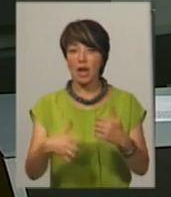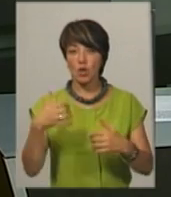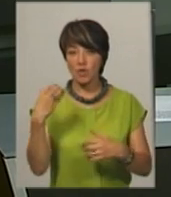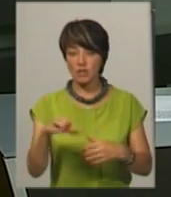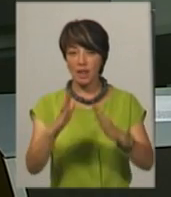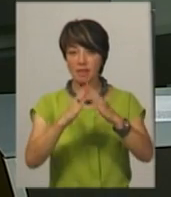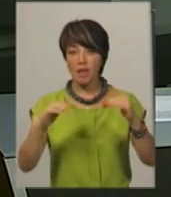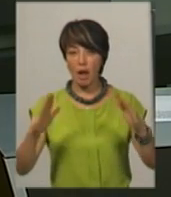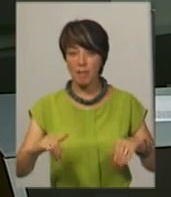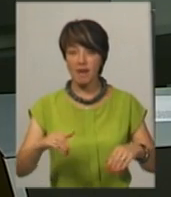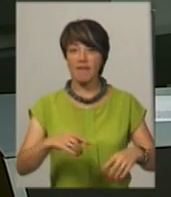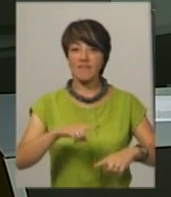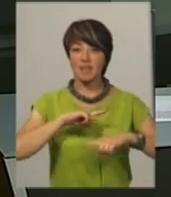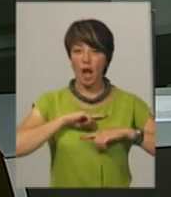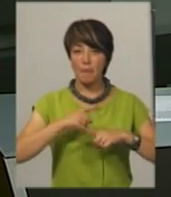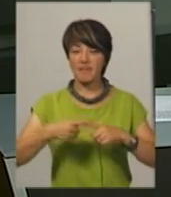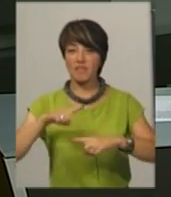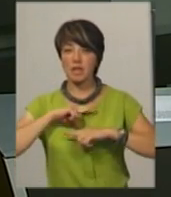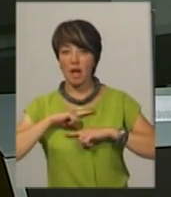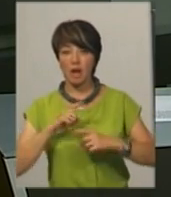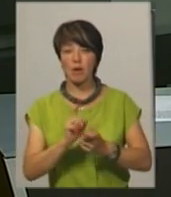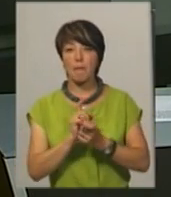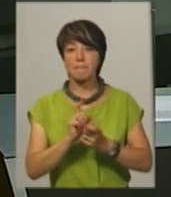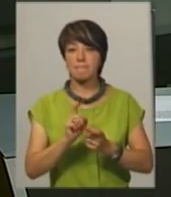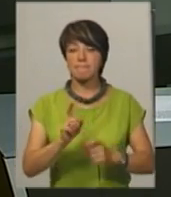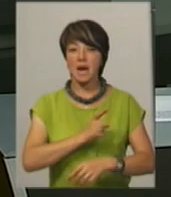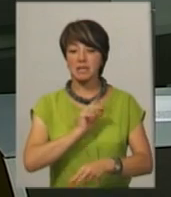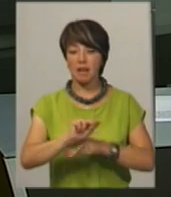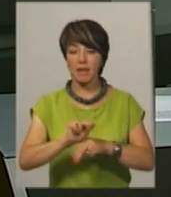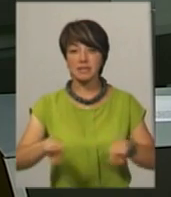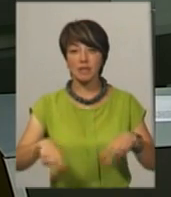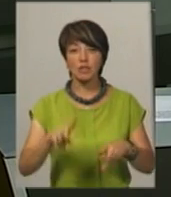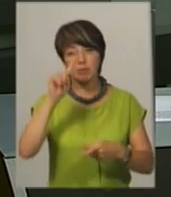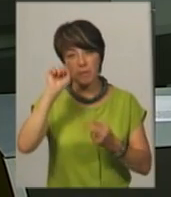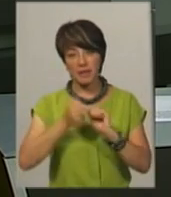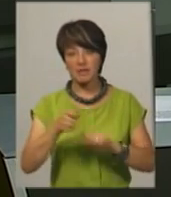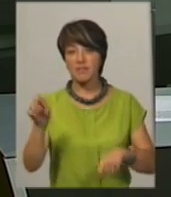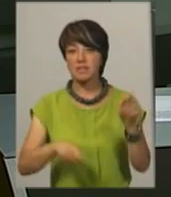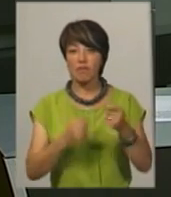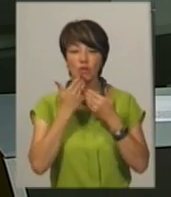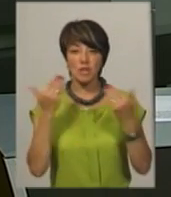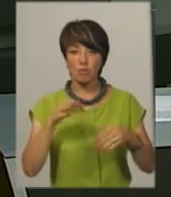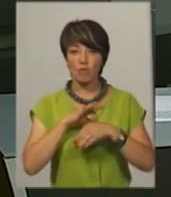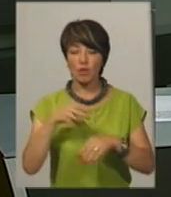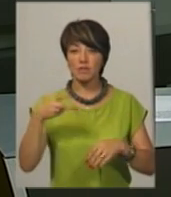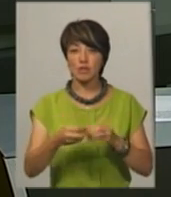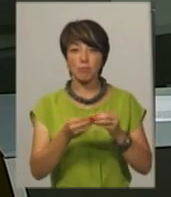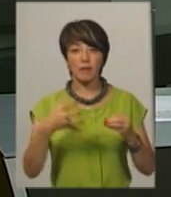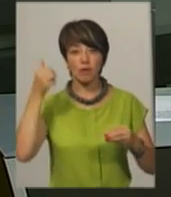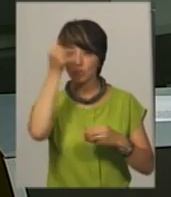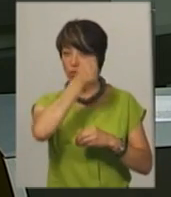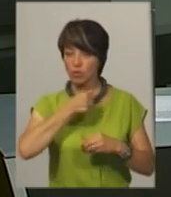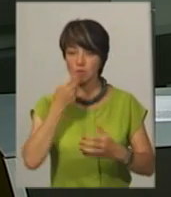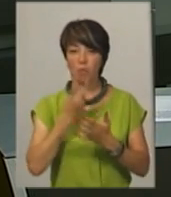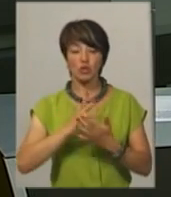також півфінальні та фінальні поєдинки і майстер-класи з танців. Чим запам'ятався фестиваль, котрий востаннє проводили в 2015